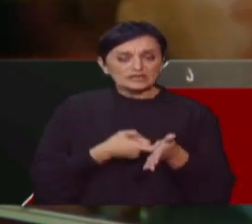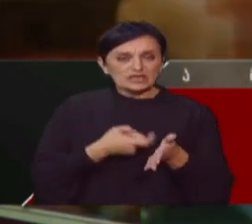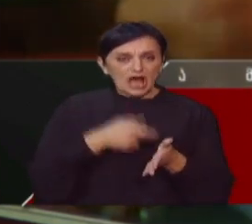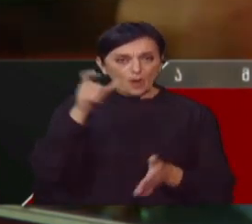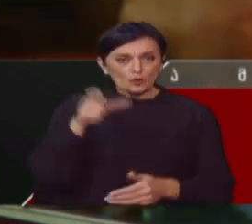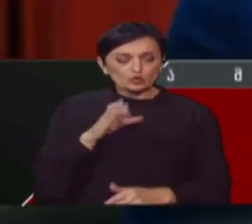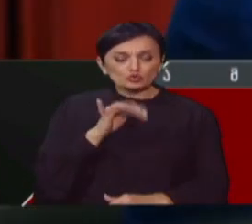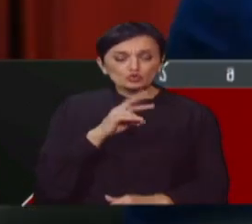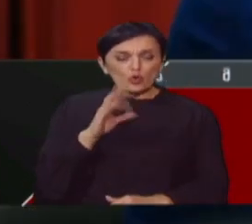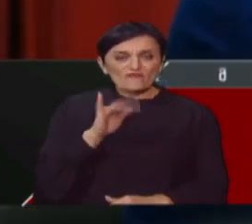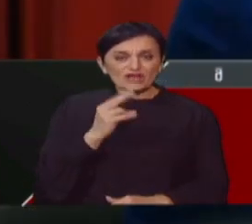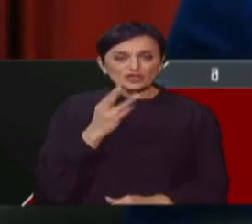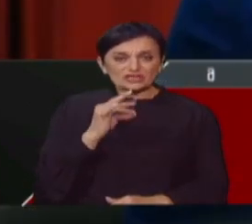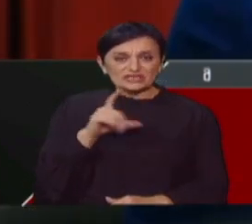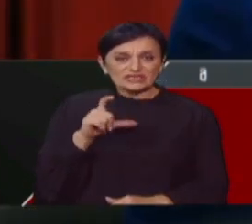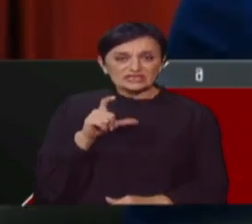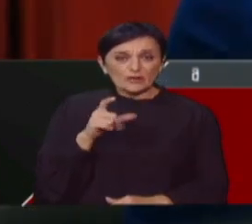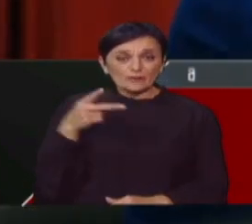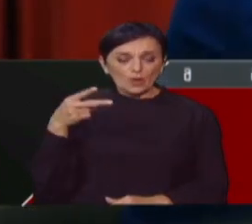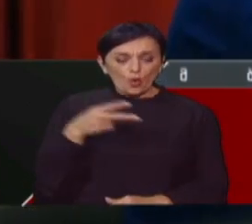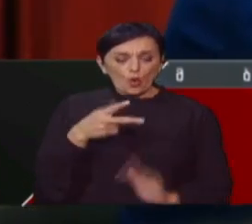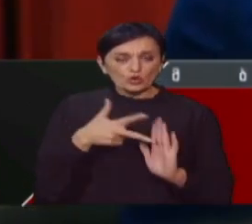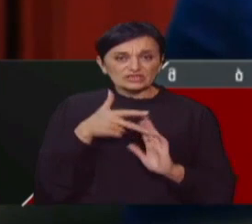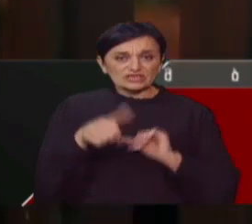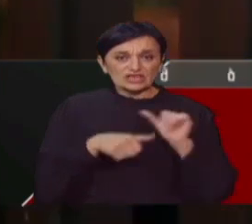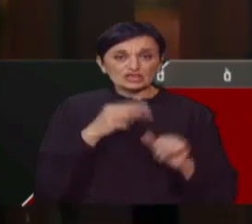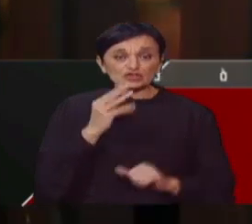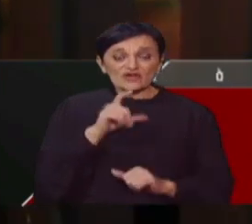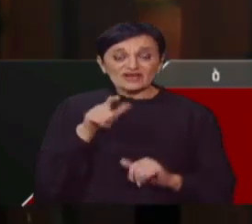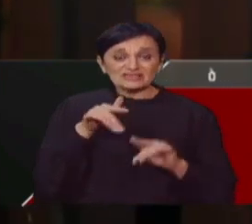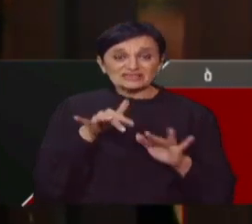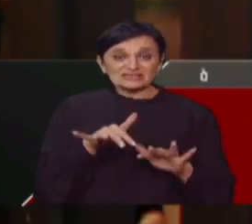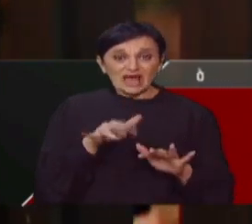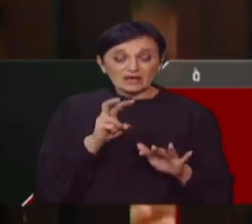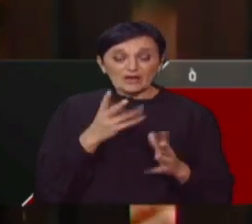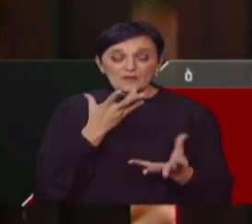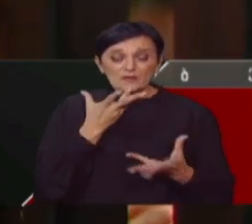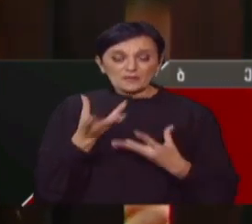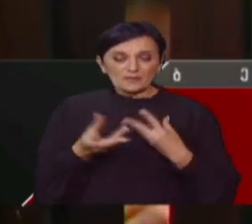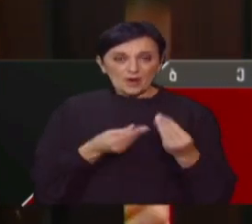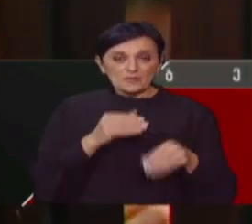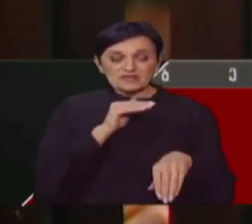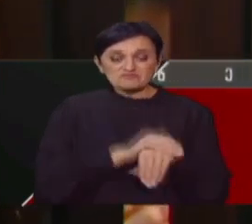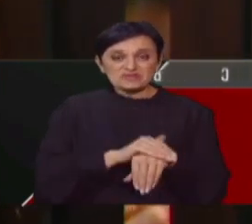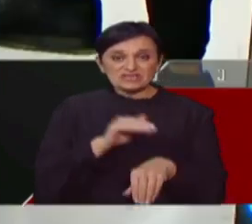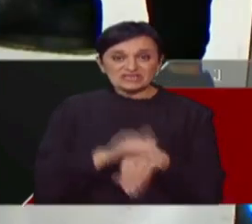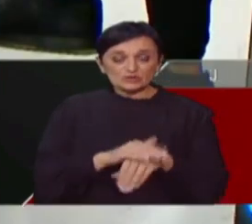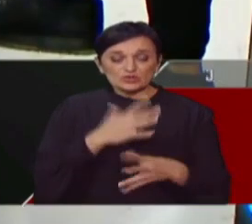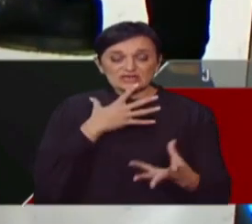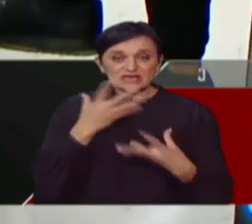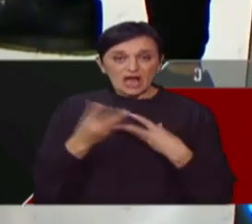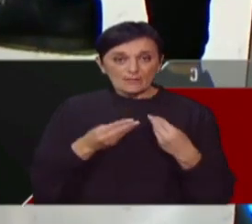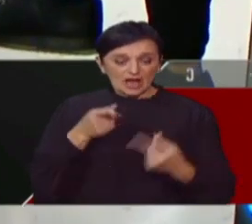გამომძიებელმა სულიკო ვარშანიძემაც, რომელსაც 2008 წელს შავაძის საქმის ფალსიფიცირებაში და მტკიცებულებათა